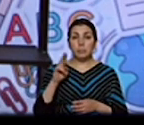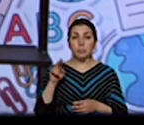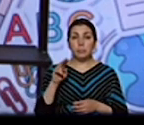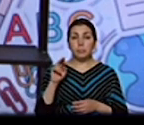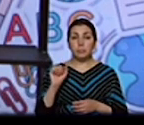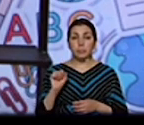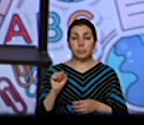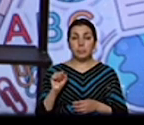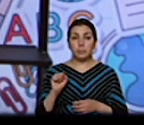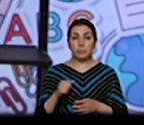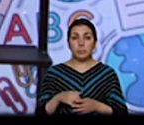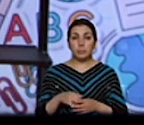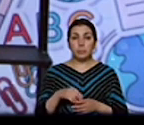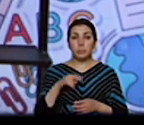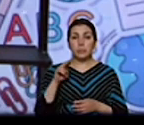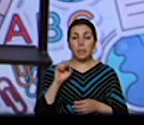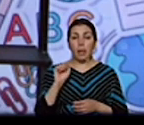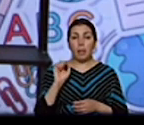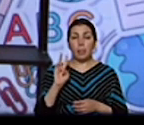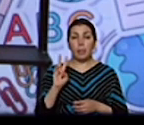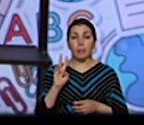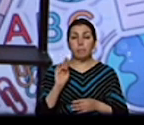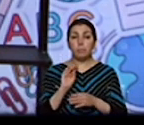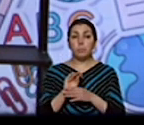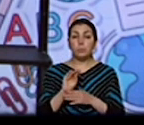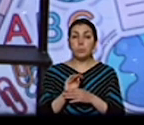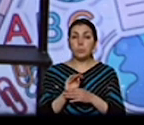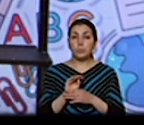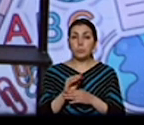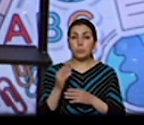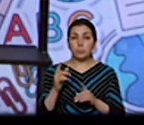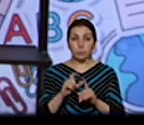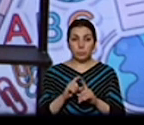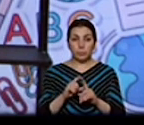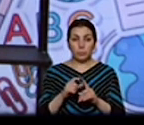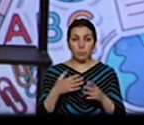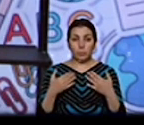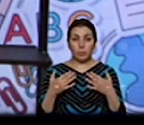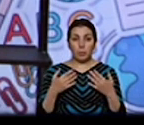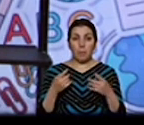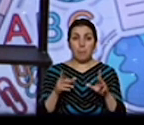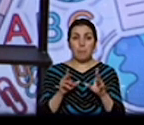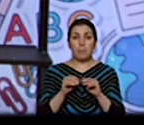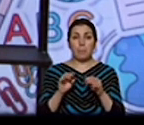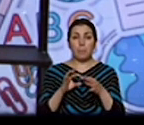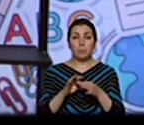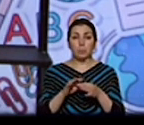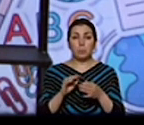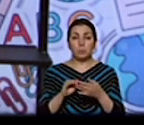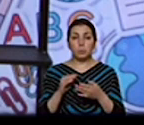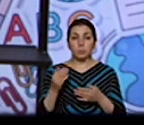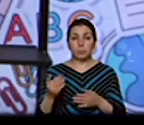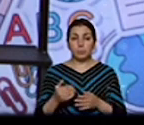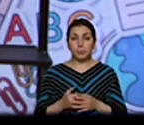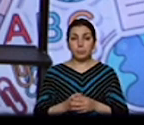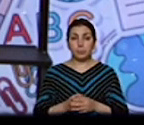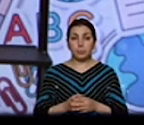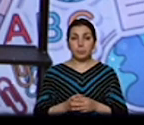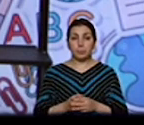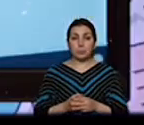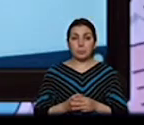da, dan qo'shimchalari, demak, so'zlarni o'zaro bir-biriga bog'lovchi qo'shimchalar